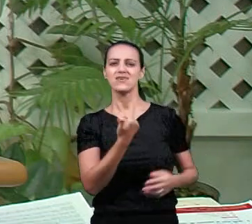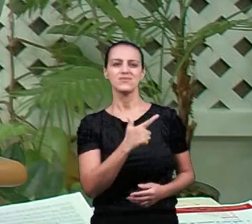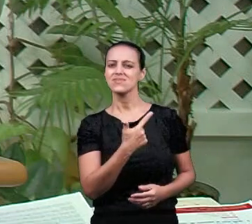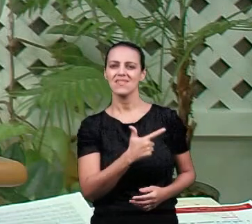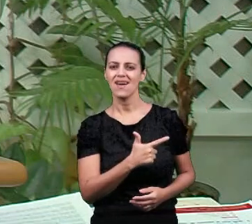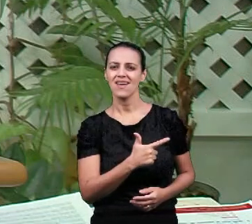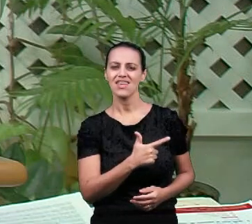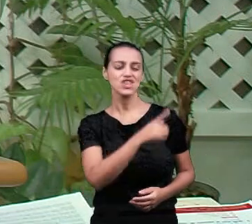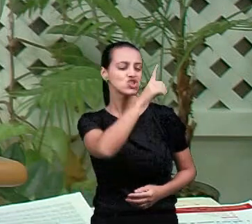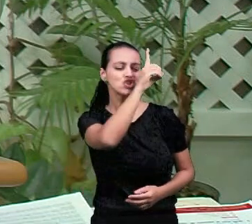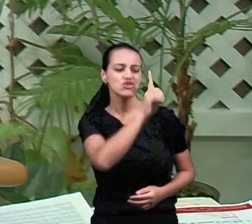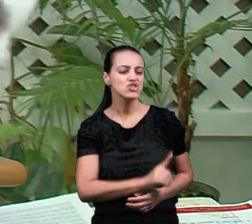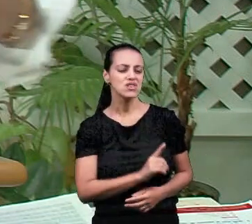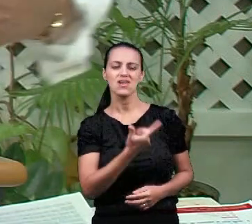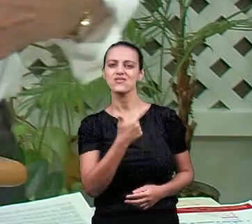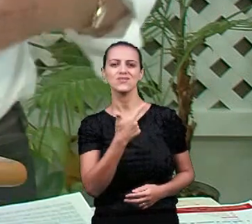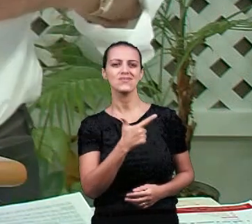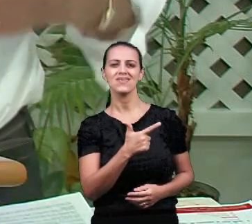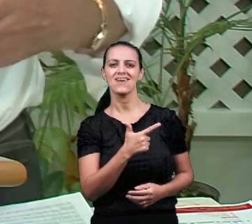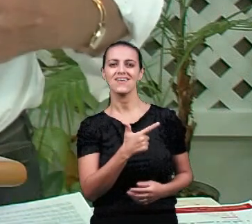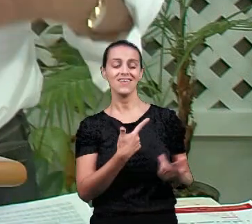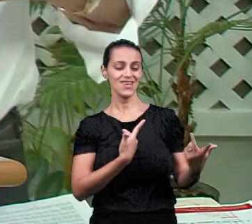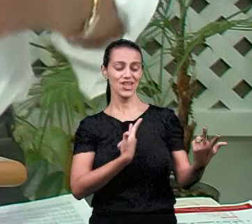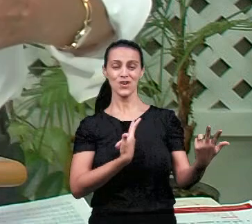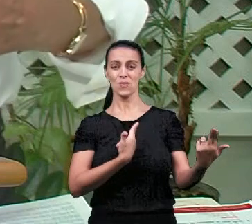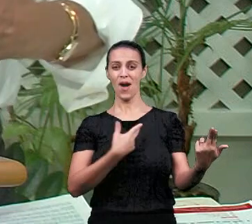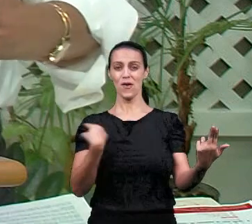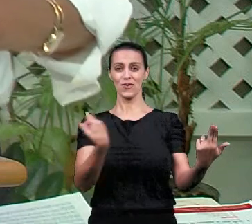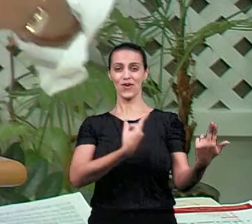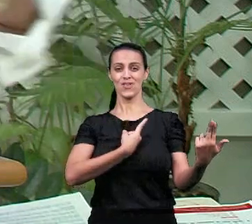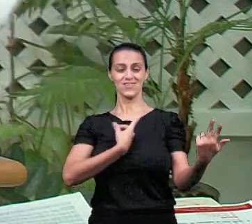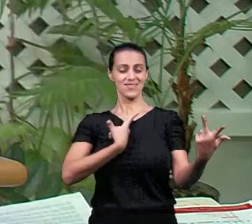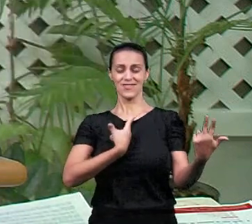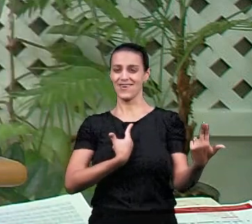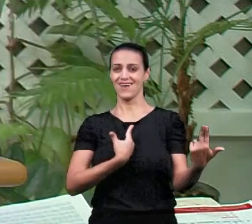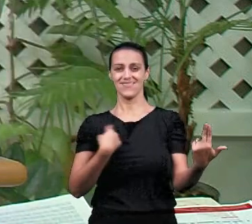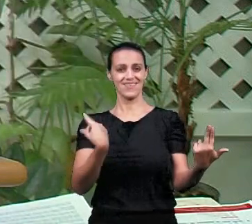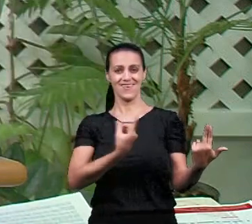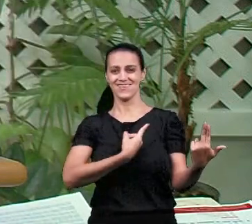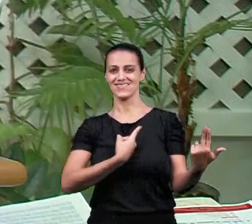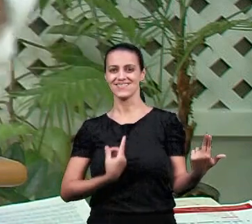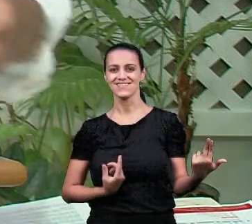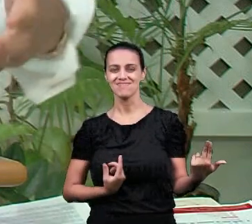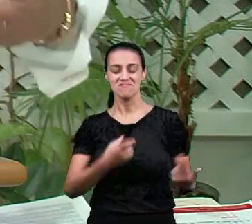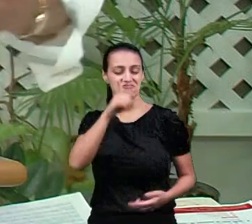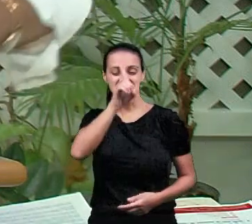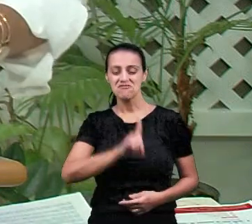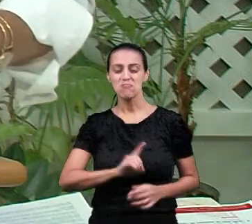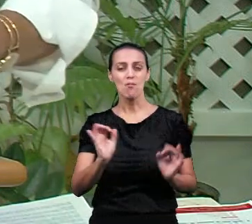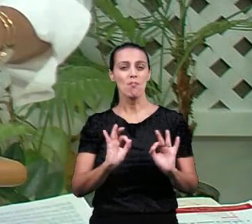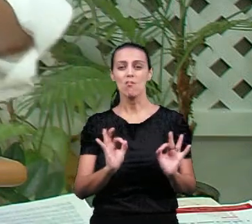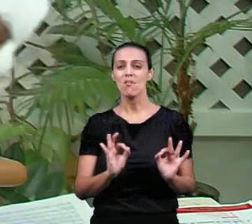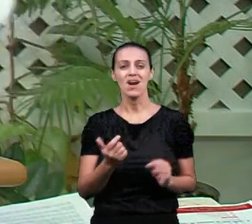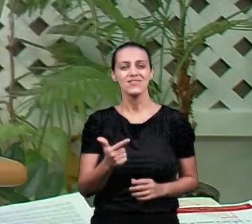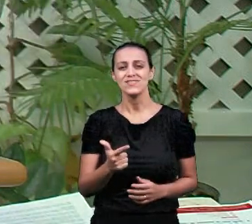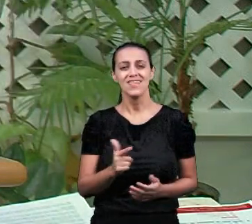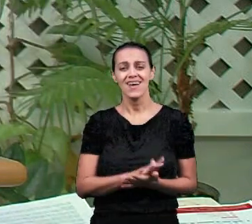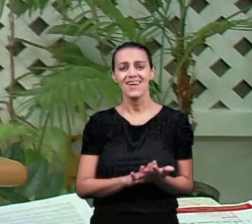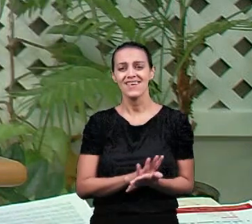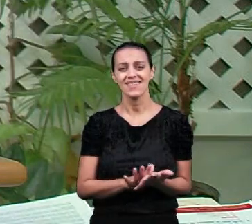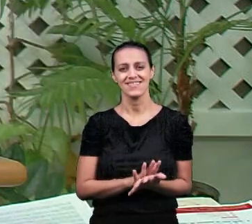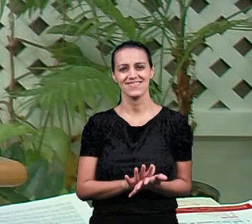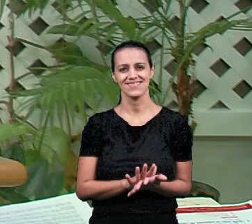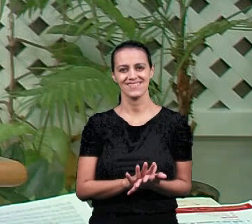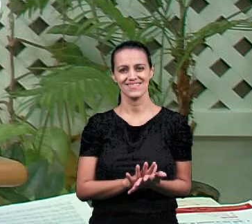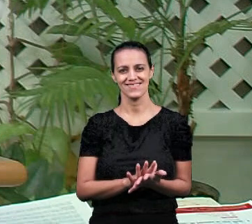n'avons droit à rien. Nous ne sommes pas les propriétaires de la vérité. Nous sommes serviteurs du Seigneur.